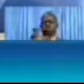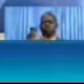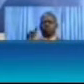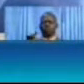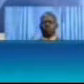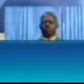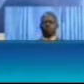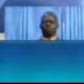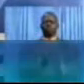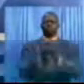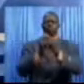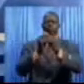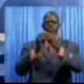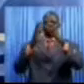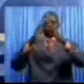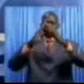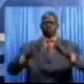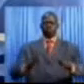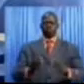sans-abri et plusieurs dégâts matériels.